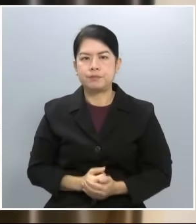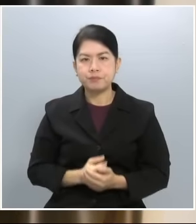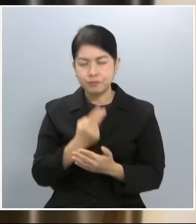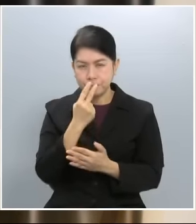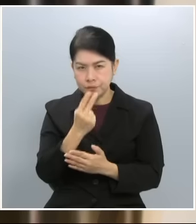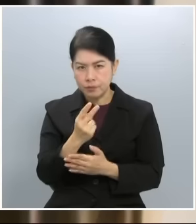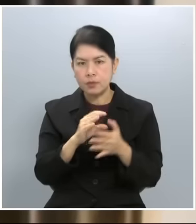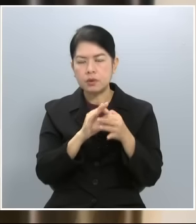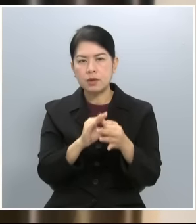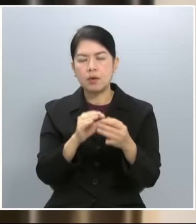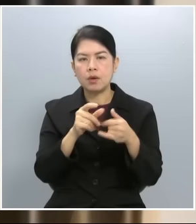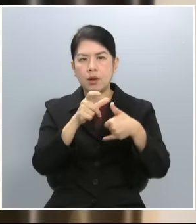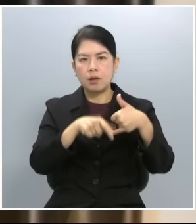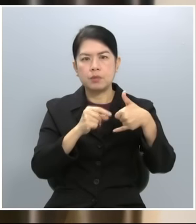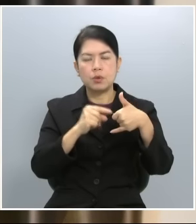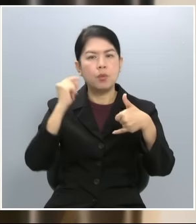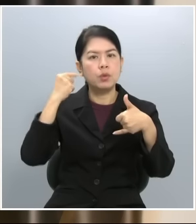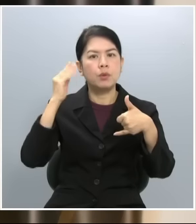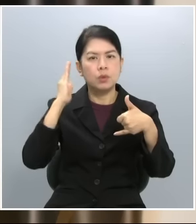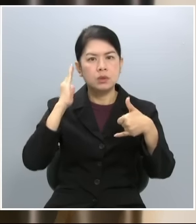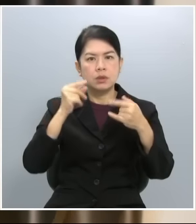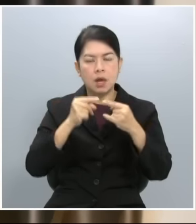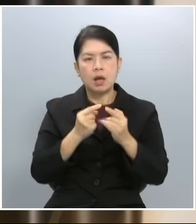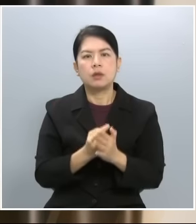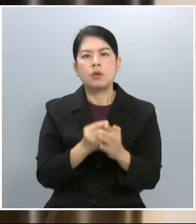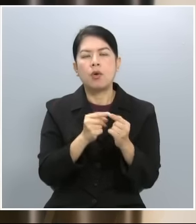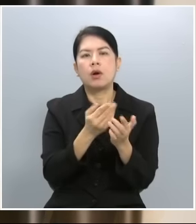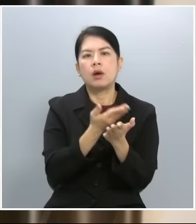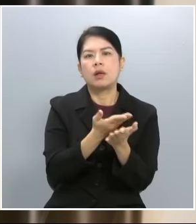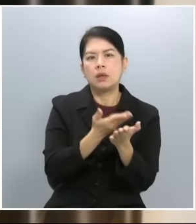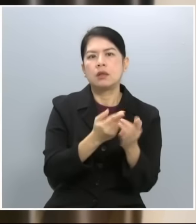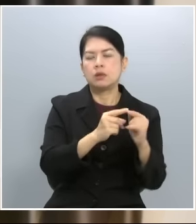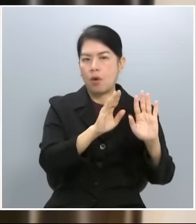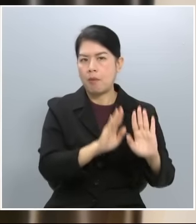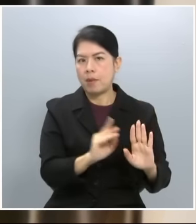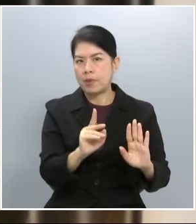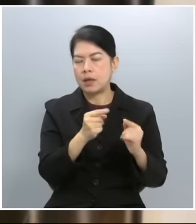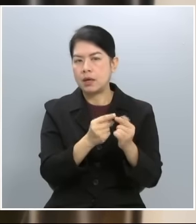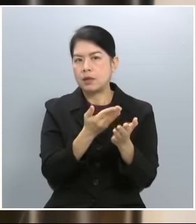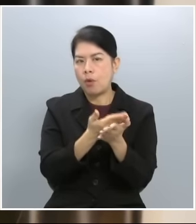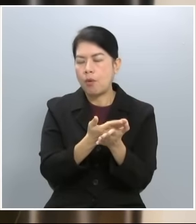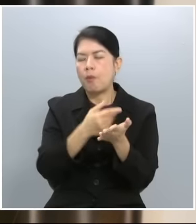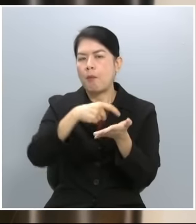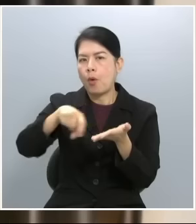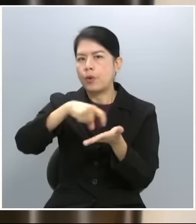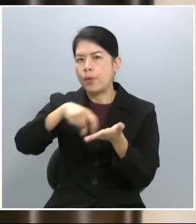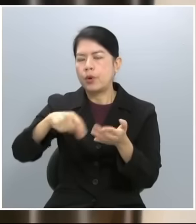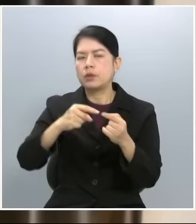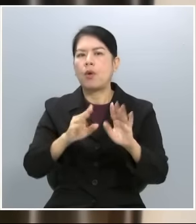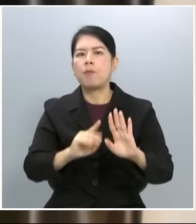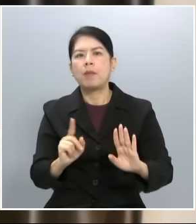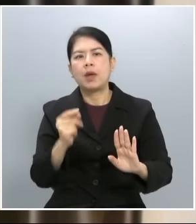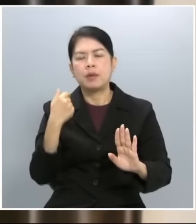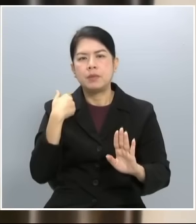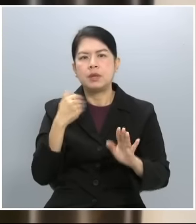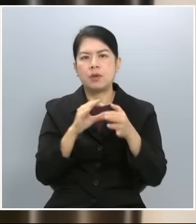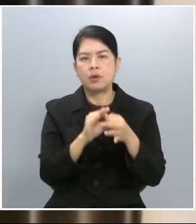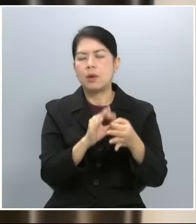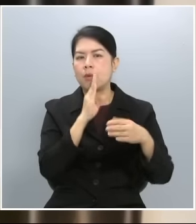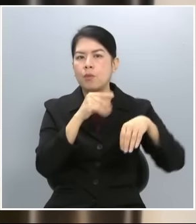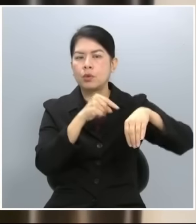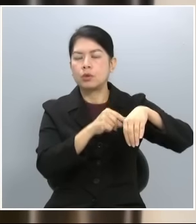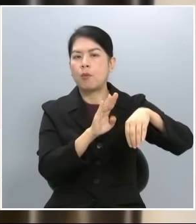งค ์ของสามีภรรยาคู่นี้ใช้เงินมาตั้งแต่แรกแบบไหนไม่ได้หมายความว่าโยกจากห้างหุ้นส่วนหรือนิติบุคคลหนึ่งย้าย